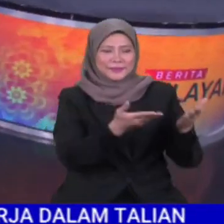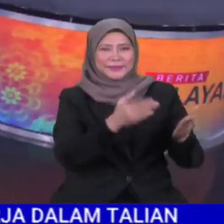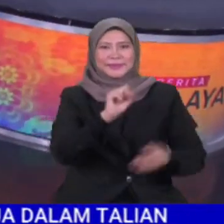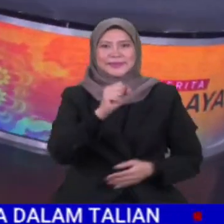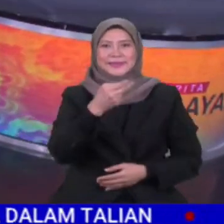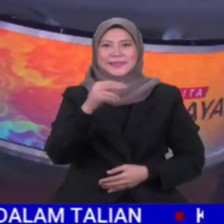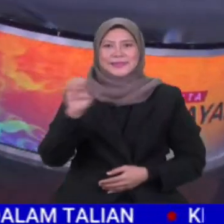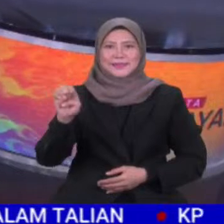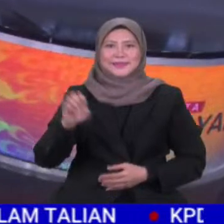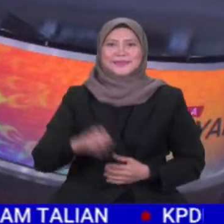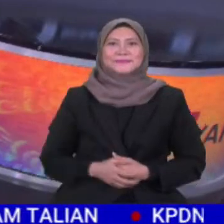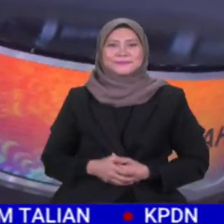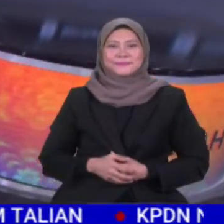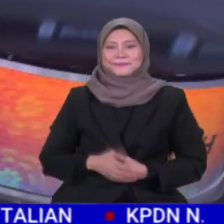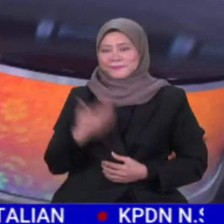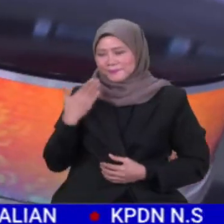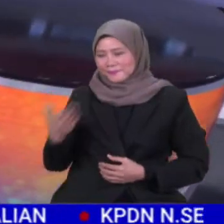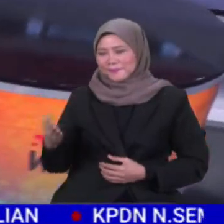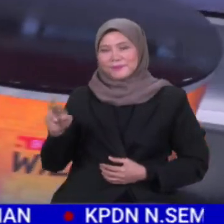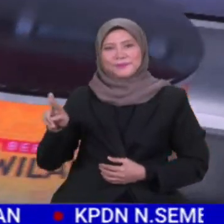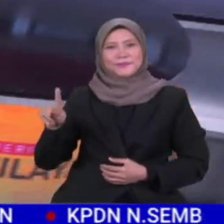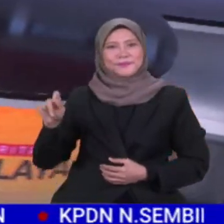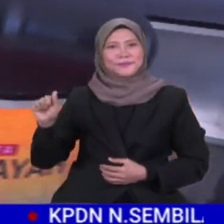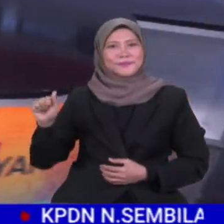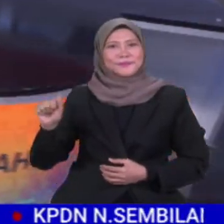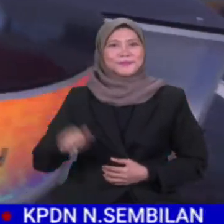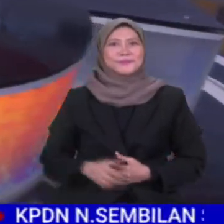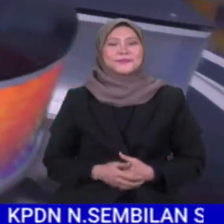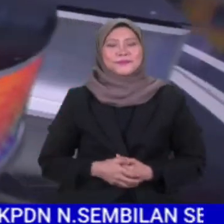Sahih. Terima kasih, Rita.